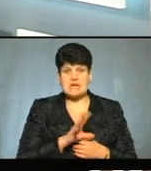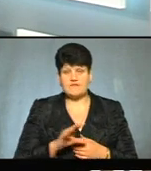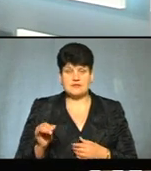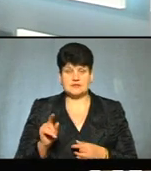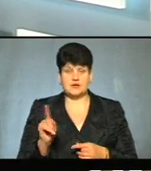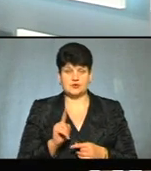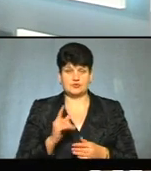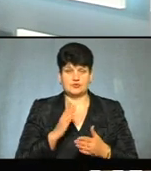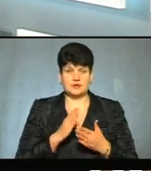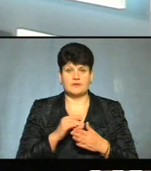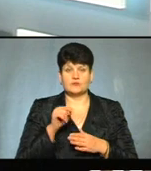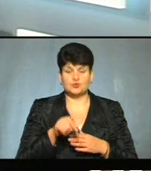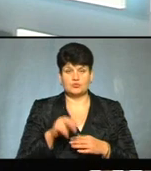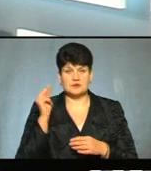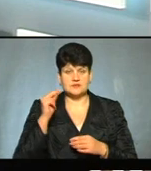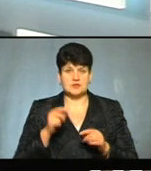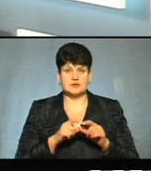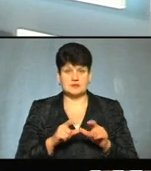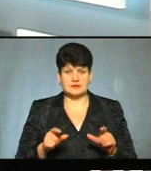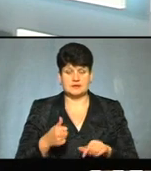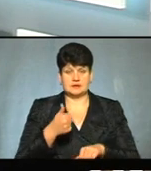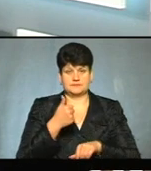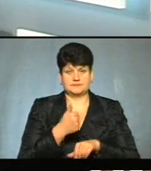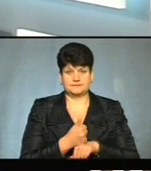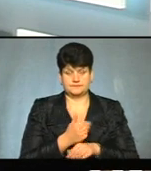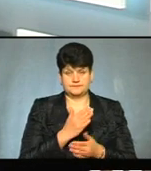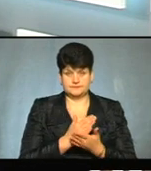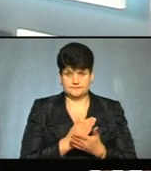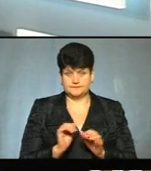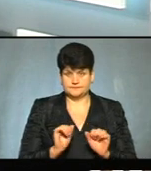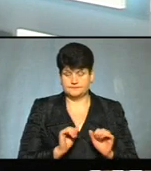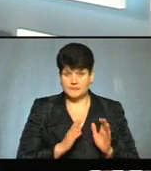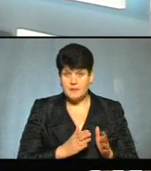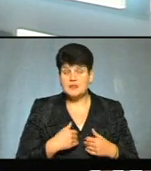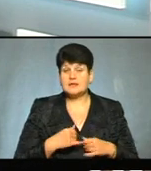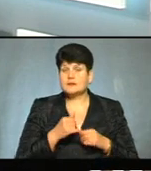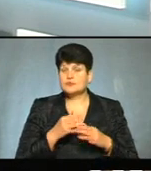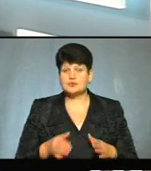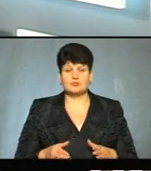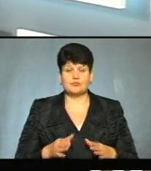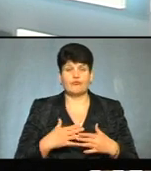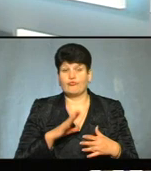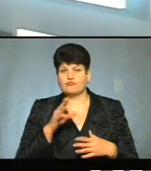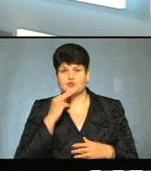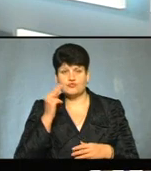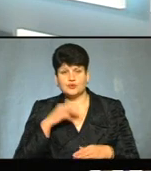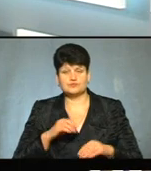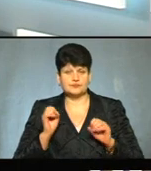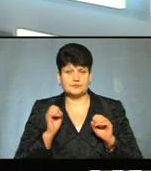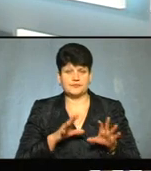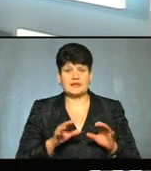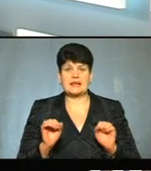все, що стосується того навчального закладу, який він очолює. Але разом з тим ми не можемо покладати усю вину